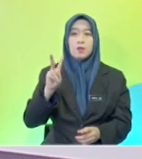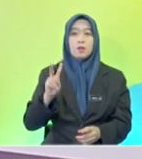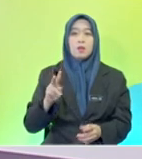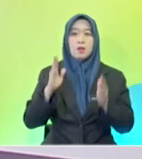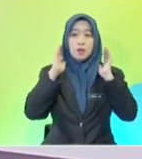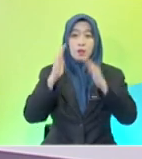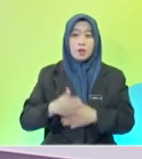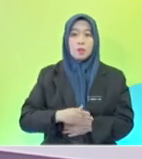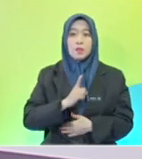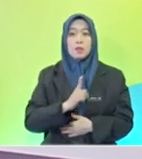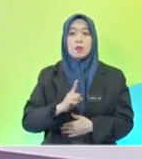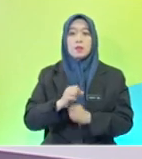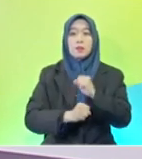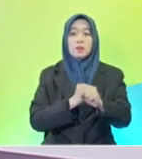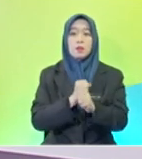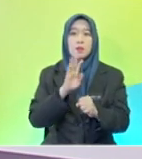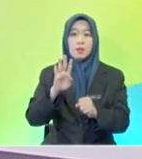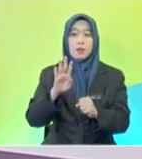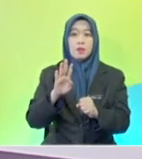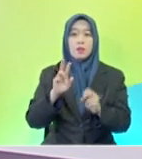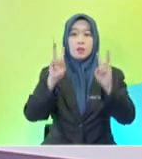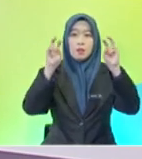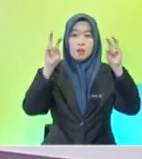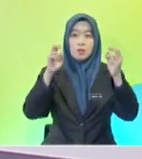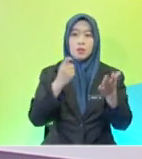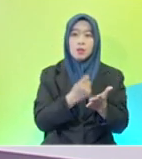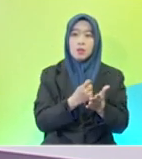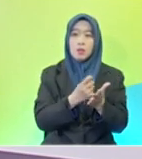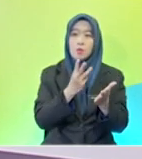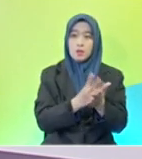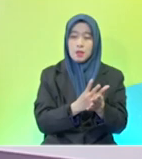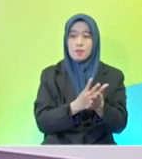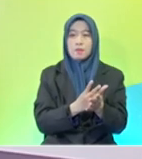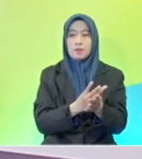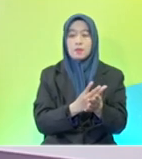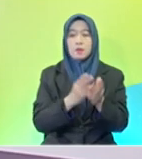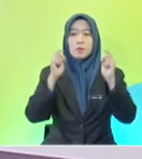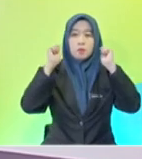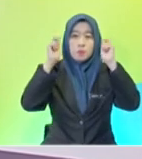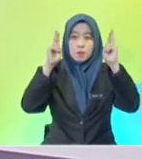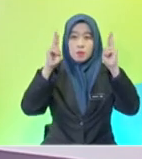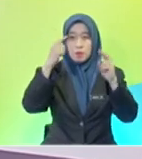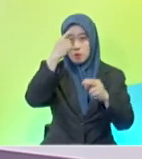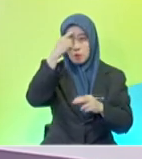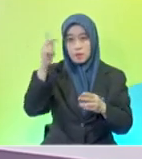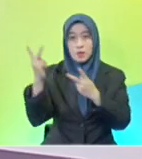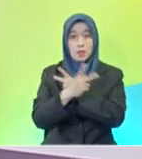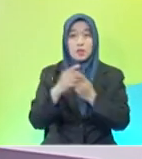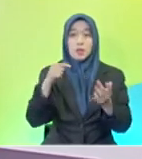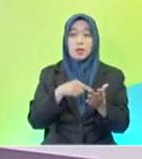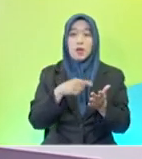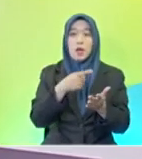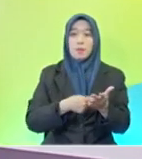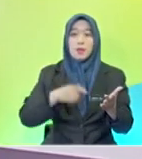untuk tahun 4 dengan topik kita tanda wakaf. Jadi Ustazah, Ustazah Rahmawati, untuk segmen kali ini apa yang kita